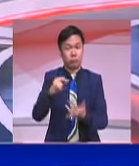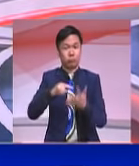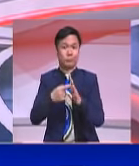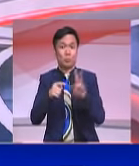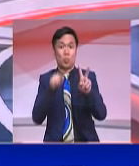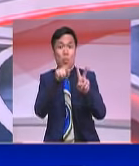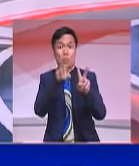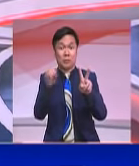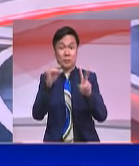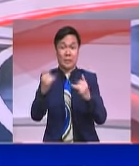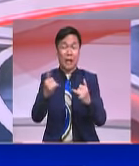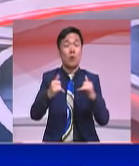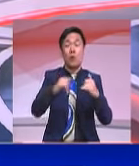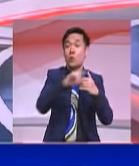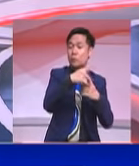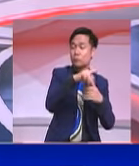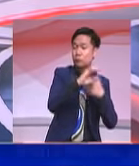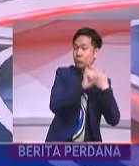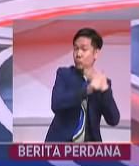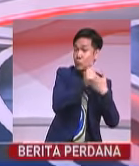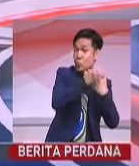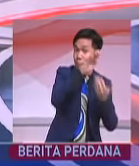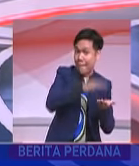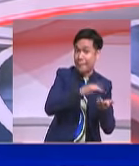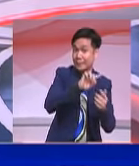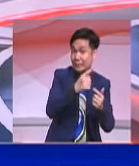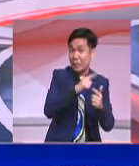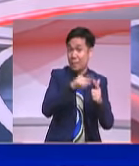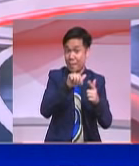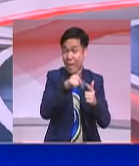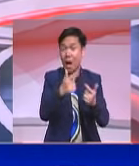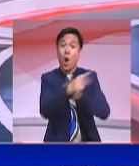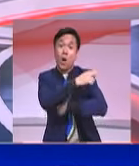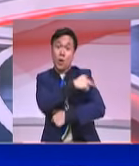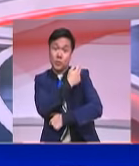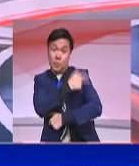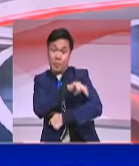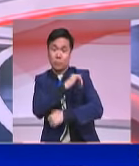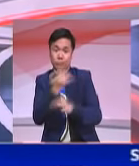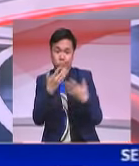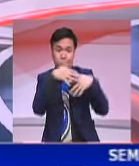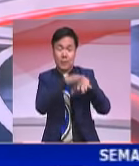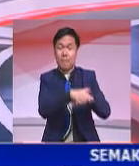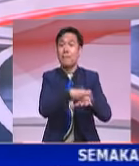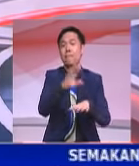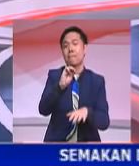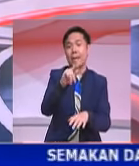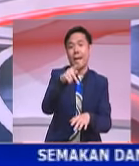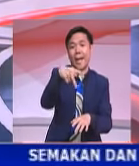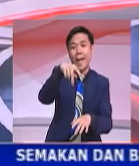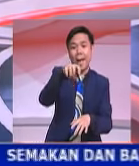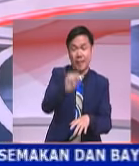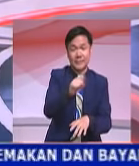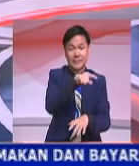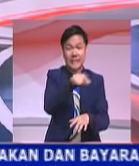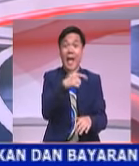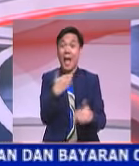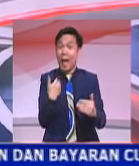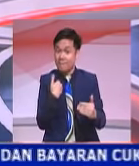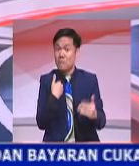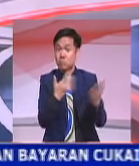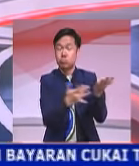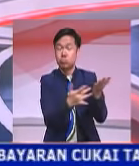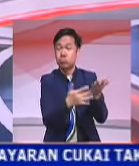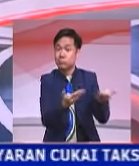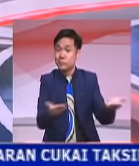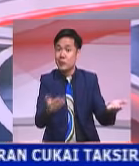sekadar memantau pesakit berisiko rendah, malah turut beroperasi sebagai hospital bersepadu MAEPS. Hospital dilengkapi fasiliti yang